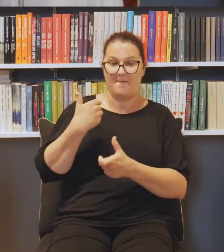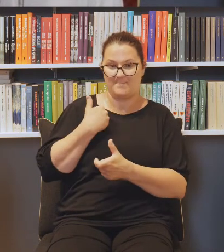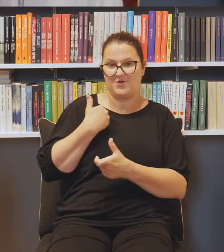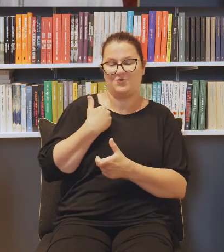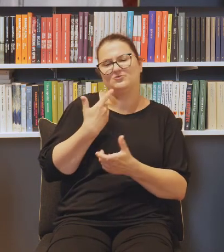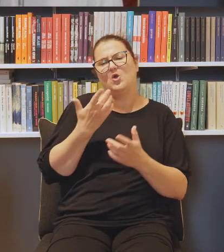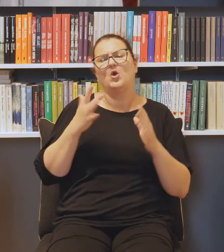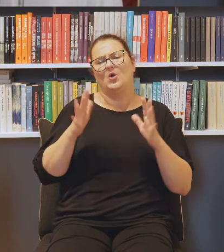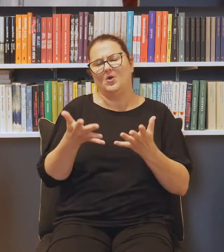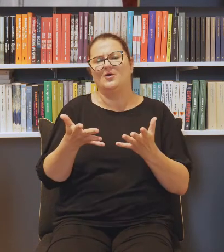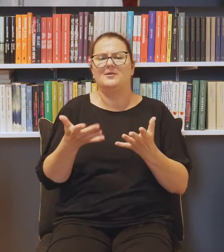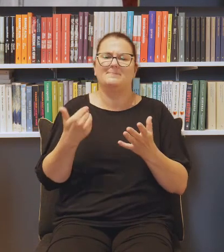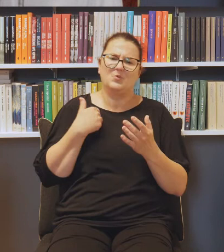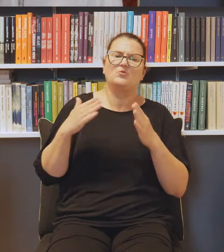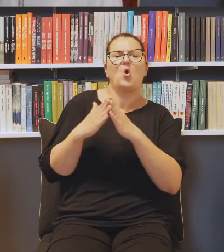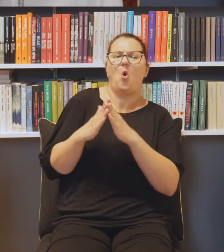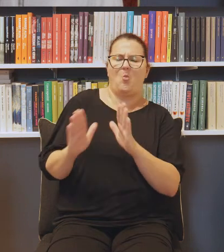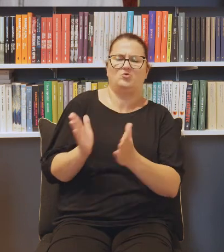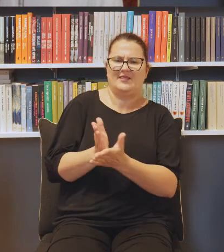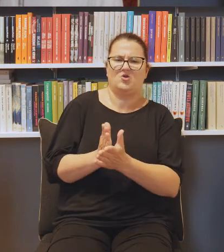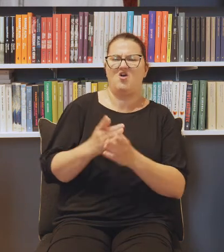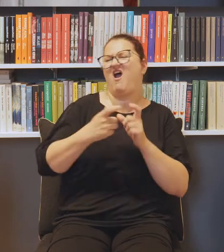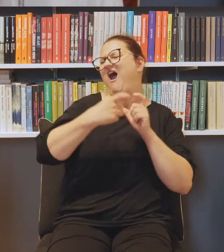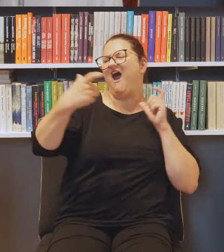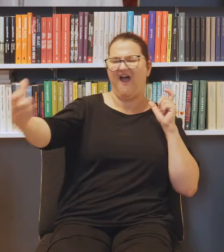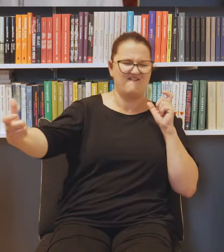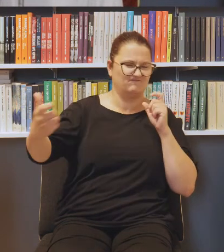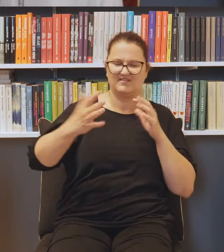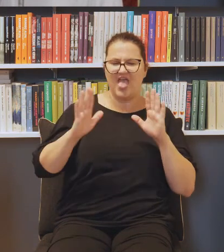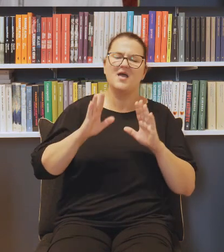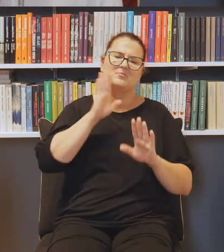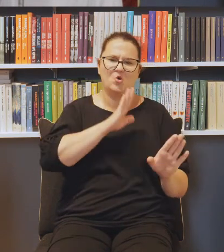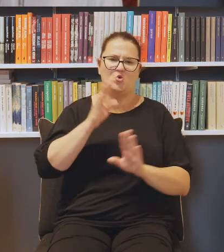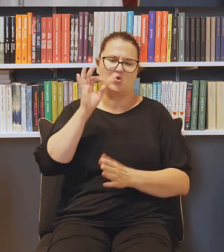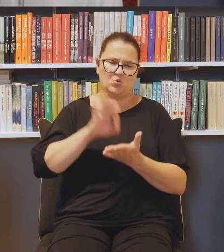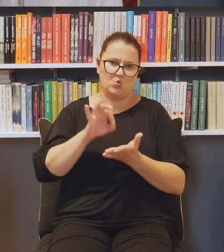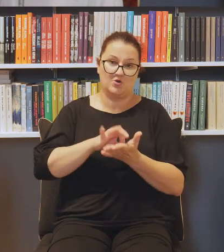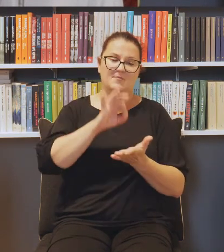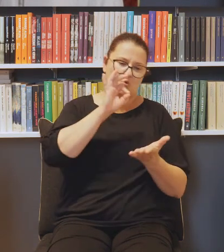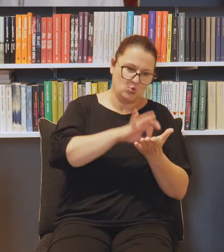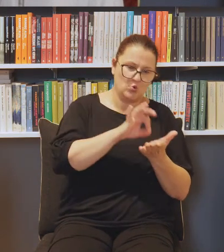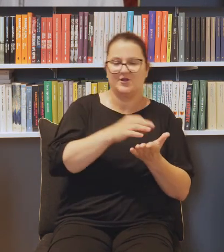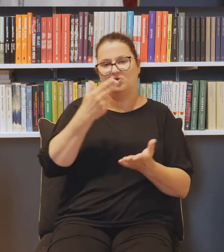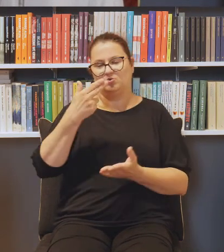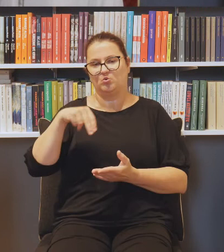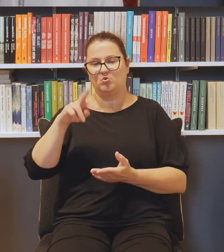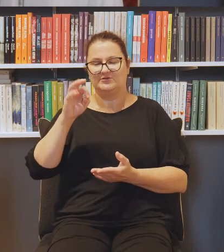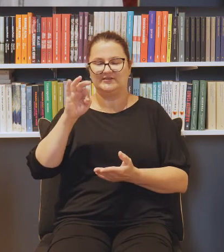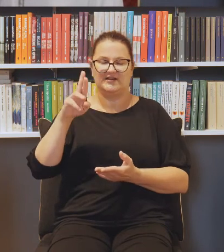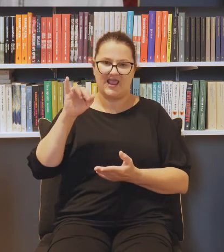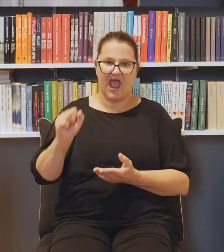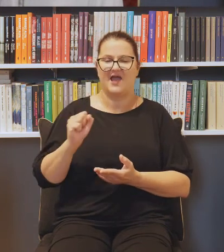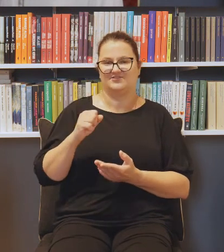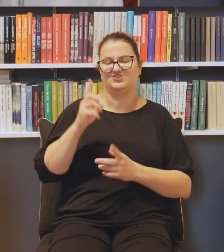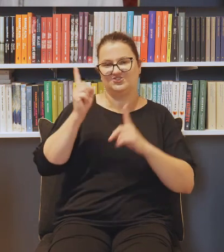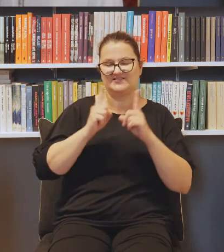to była taka domowa hodowla, nie jakaś przemysłowa, tylko taka jak kury. Mieli kury i nutrie. No i tak jak byłem dzieckiem, to też